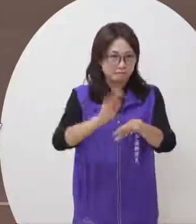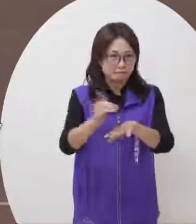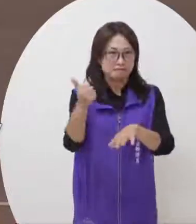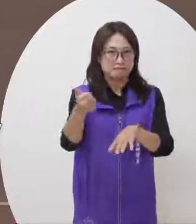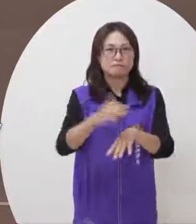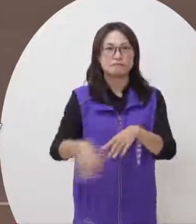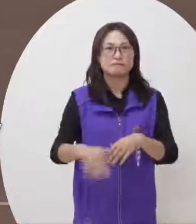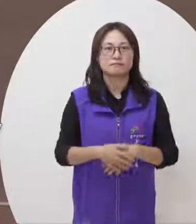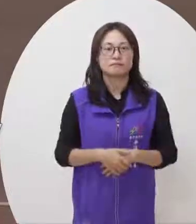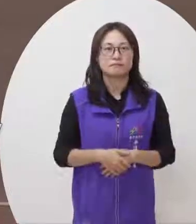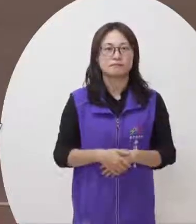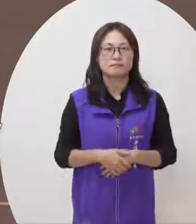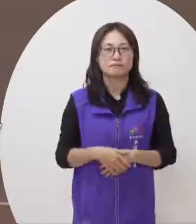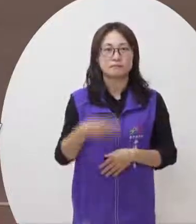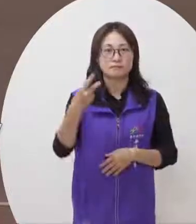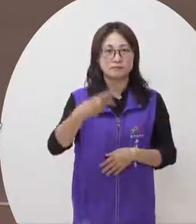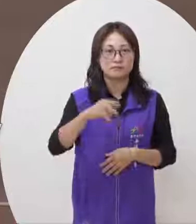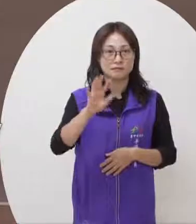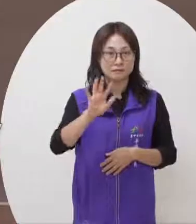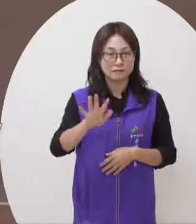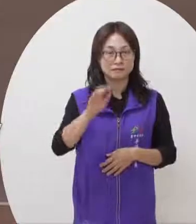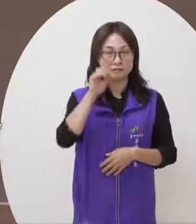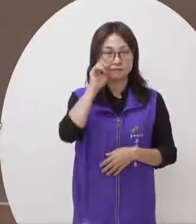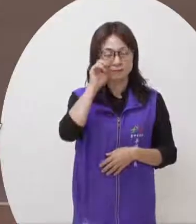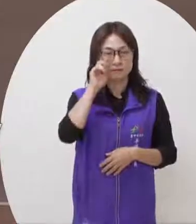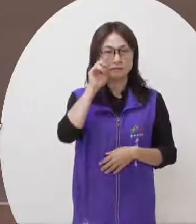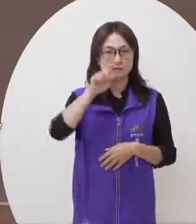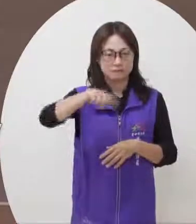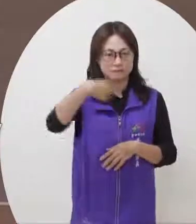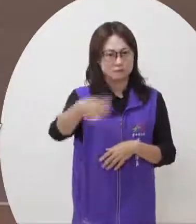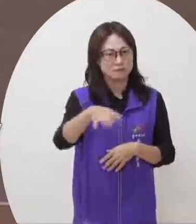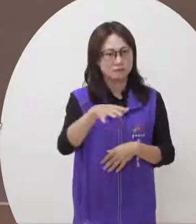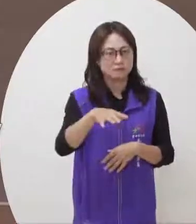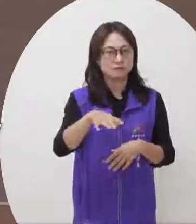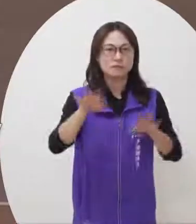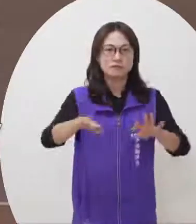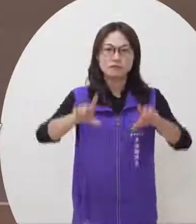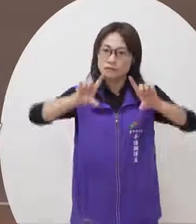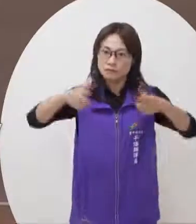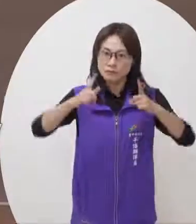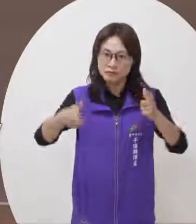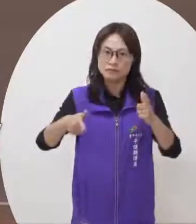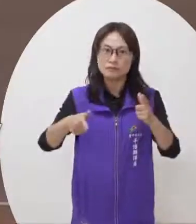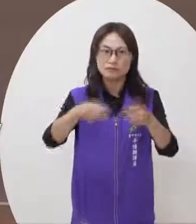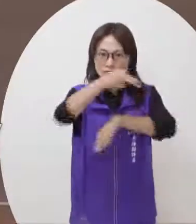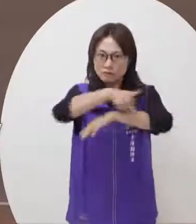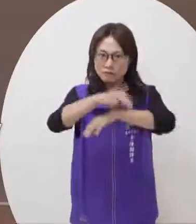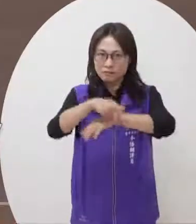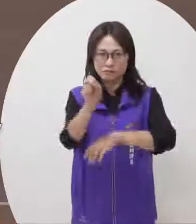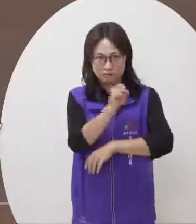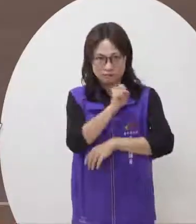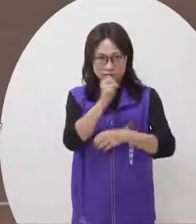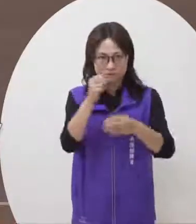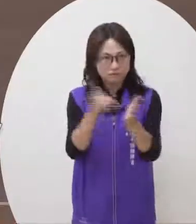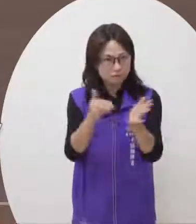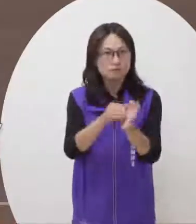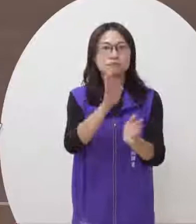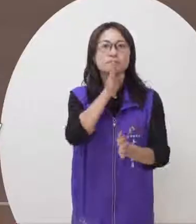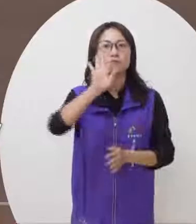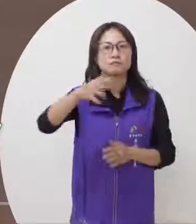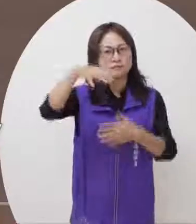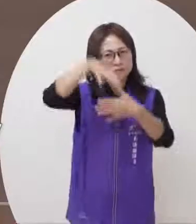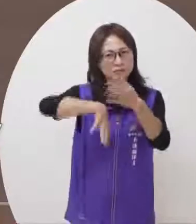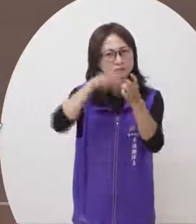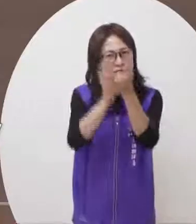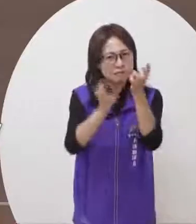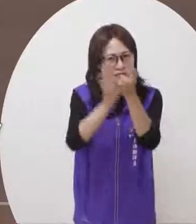多初步做完了，但是接下来会有一些细腻的建设，譬如说里面哪些地方要再加强